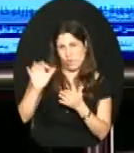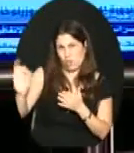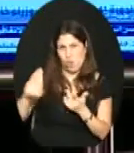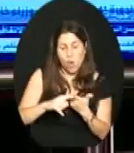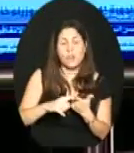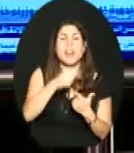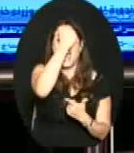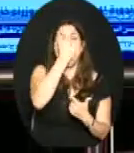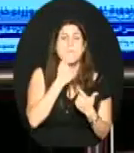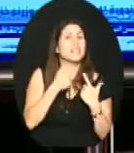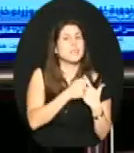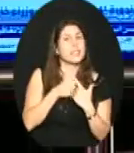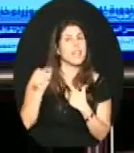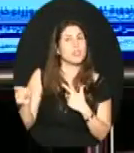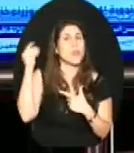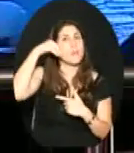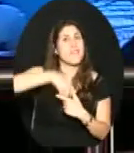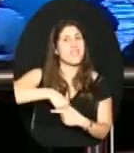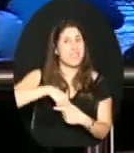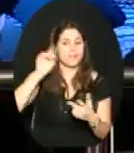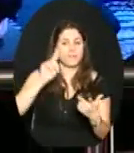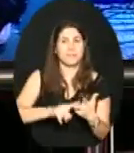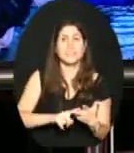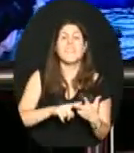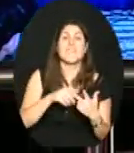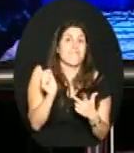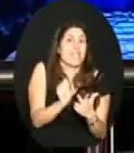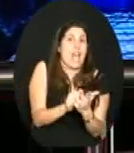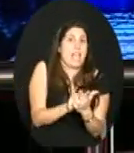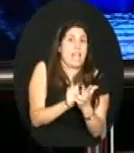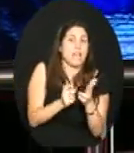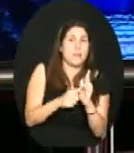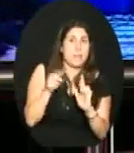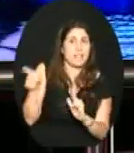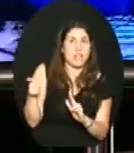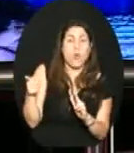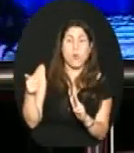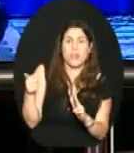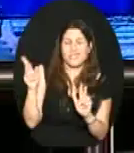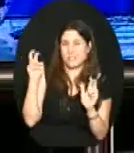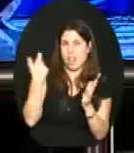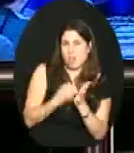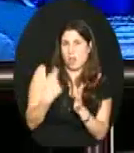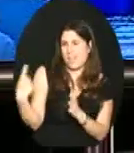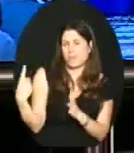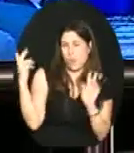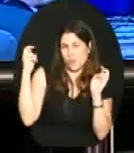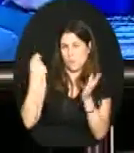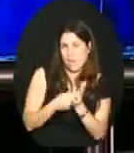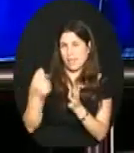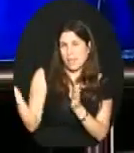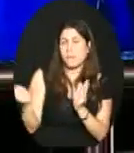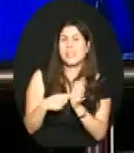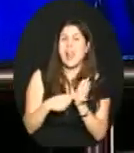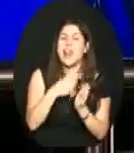חמאס מאתגרת אותו מאוד מבפנים, וחלילה מבחינתו לשלם הוא בעצמו את המחיר בגין